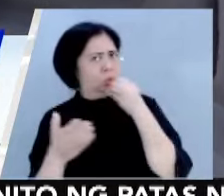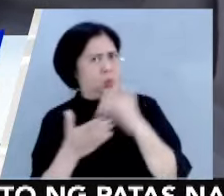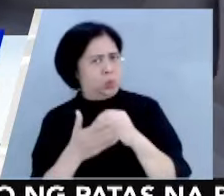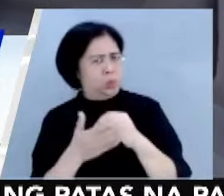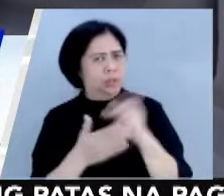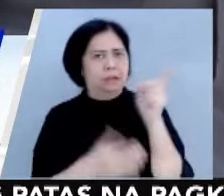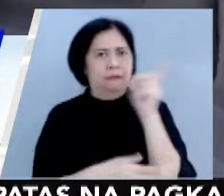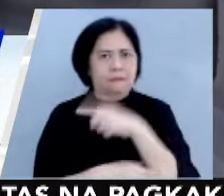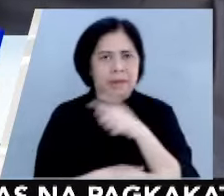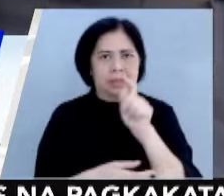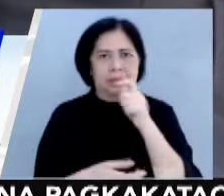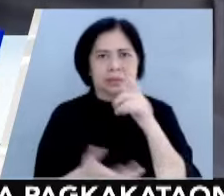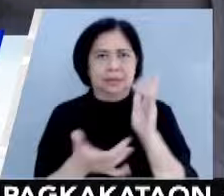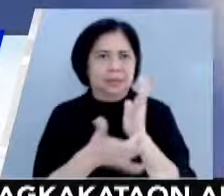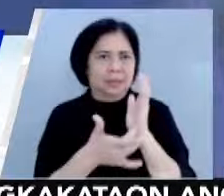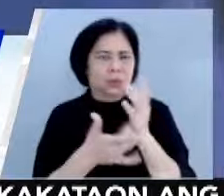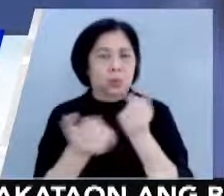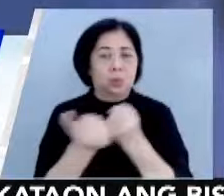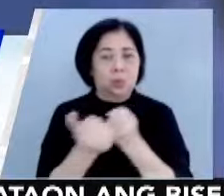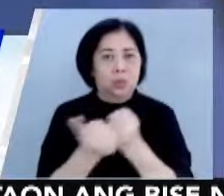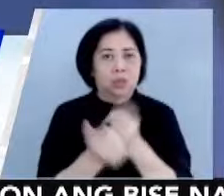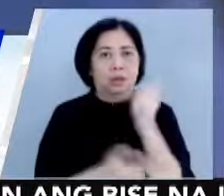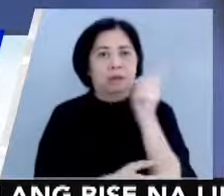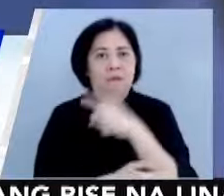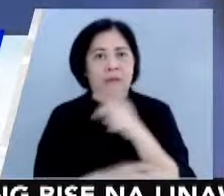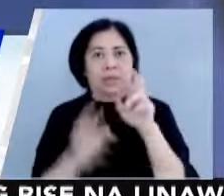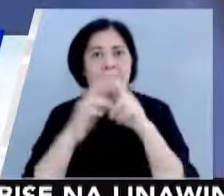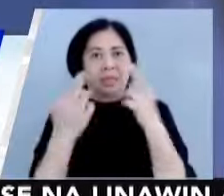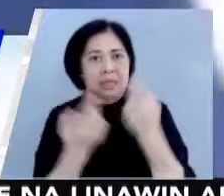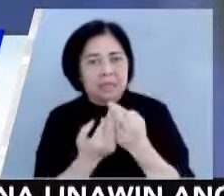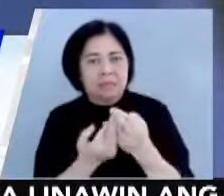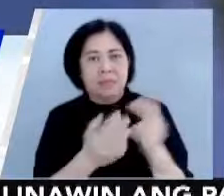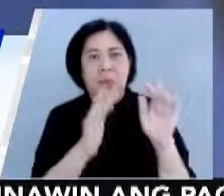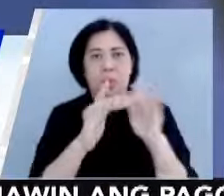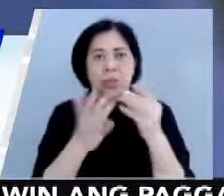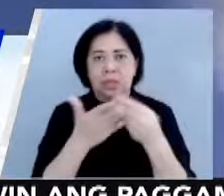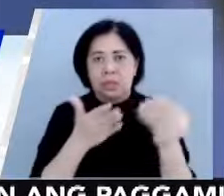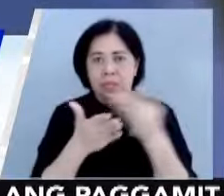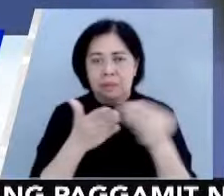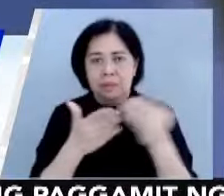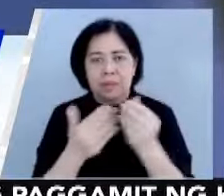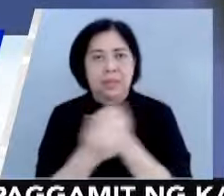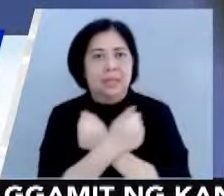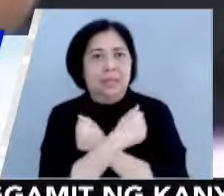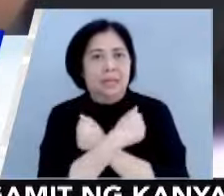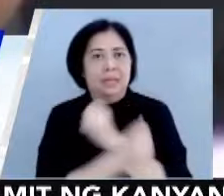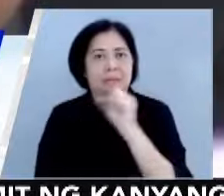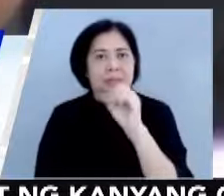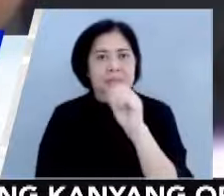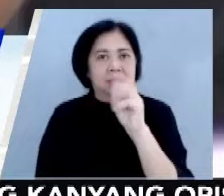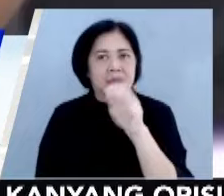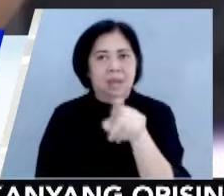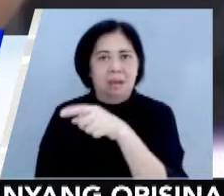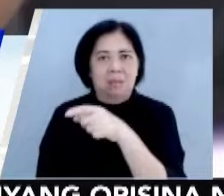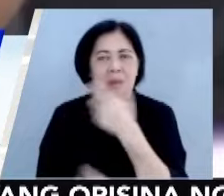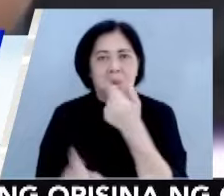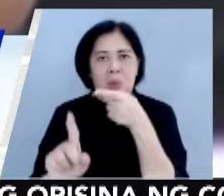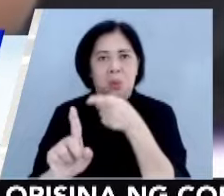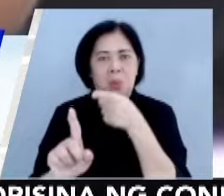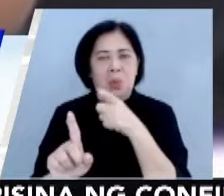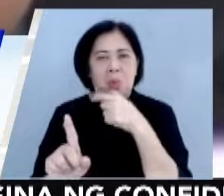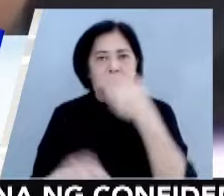support, mga fake na kamag-anak umano, scam sa online shopping, love scam na tumatarget sa malalamig ang Pasko, fake na alok na